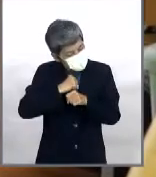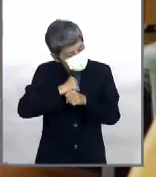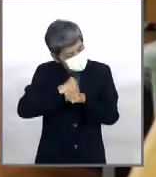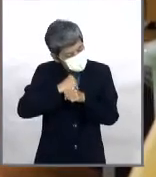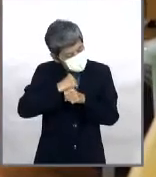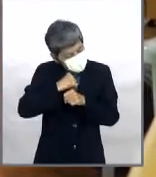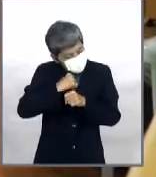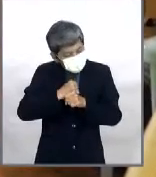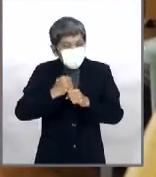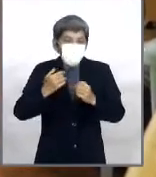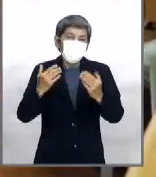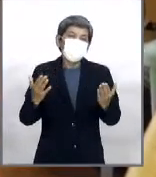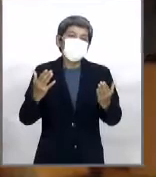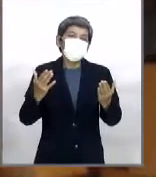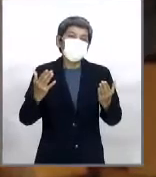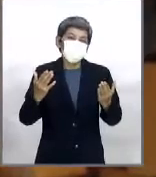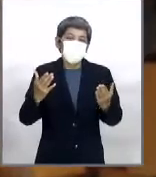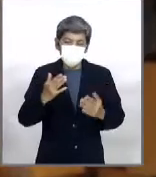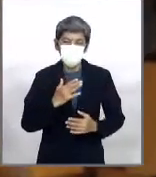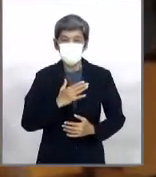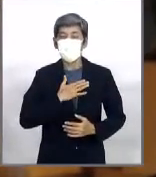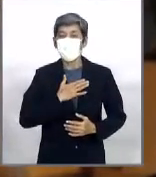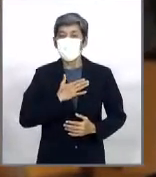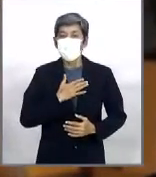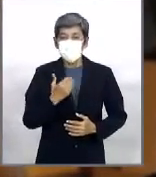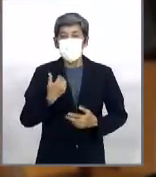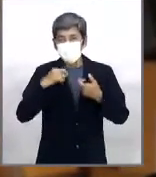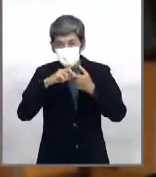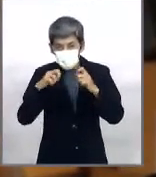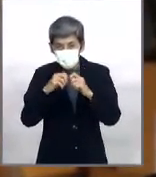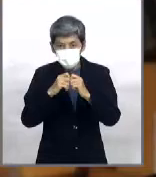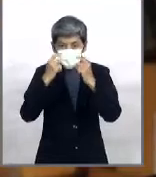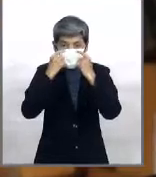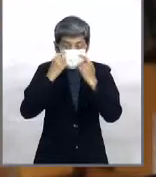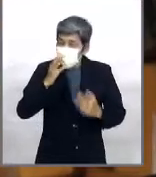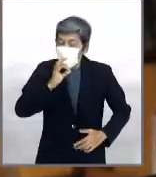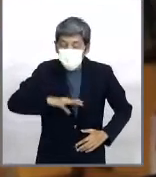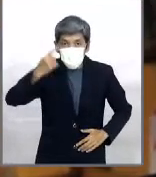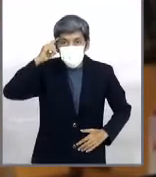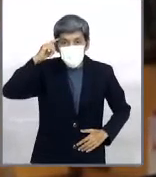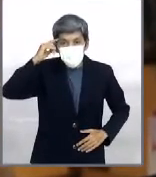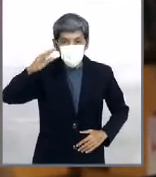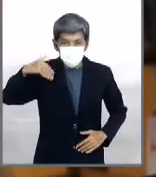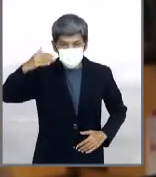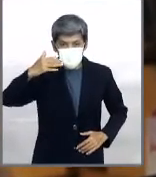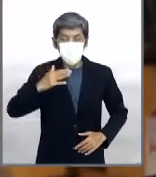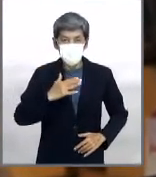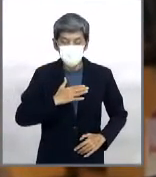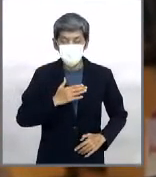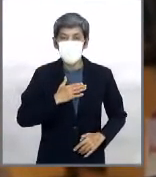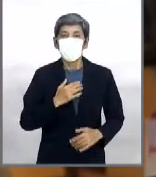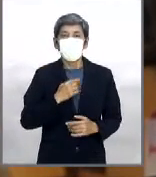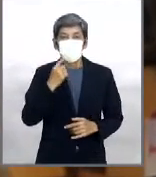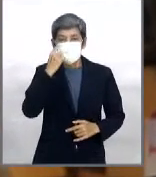ากแต่ณช่วงเวลานั้นนะครับผมเรามีวิกฤตทางสายตาโดยที่เราไม่รู้ตัวจนกระทั่งเนี่ยเรา